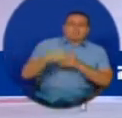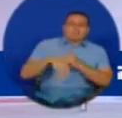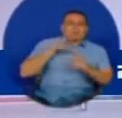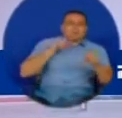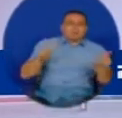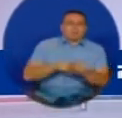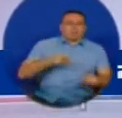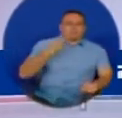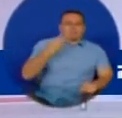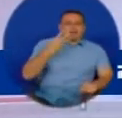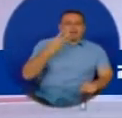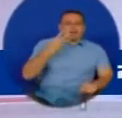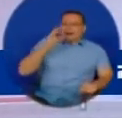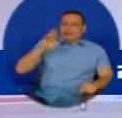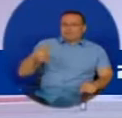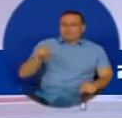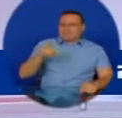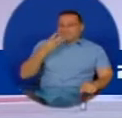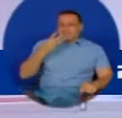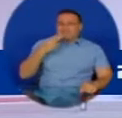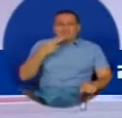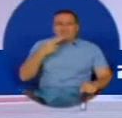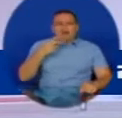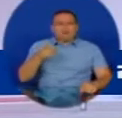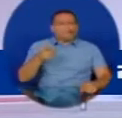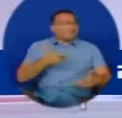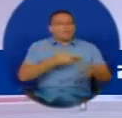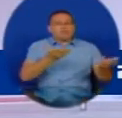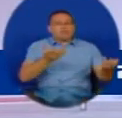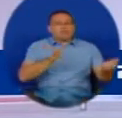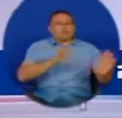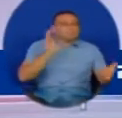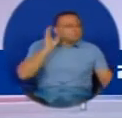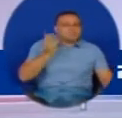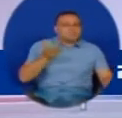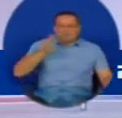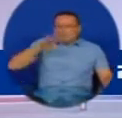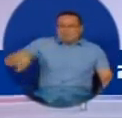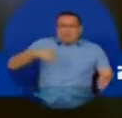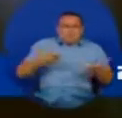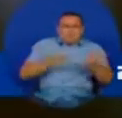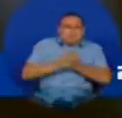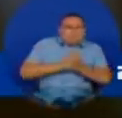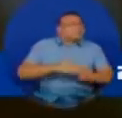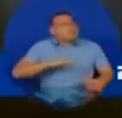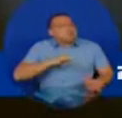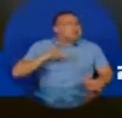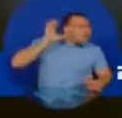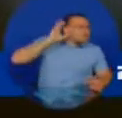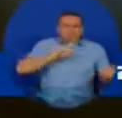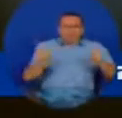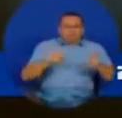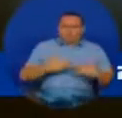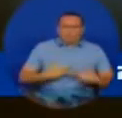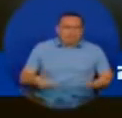ואולי השפה המדוברת משקפת את זה שגם אין לנו מוטיבציה להבין אחד את השני, שאנחנו לא דוברים אותה תרבות ולא